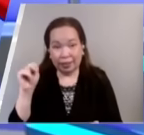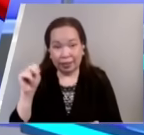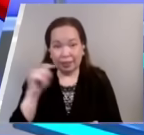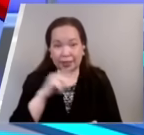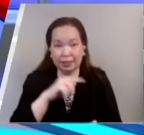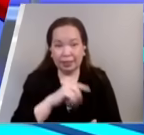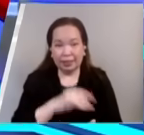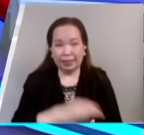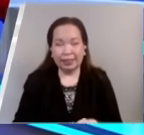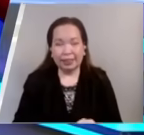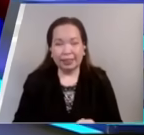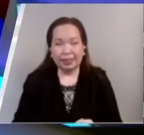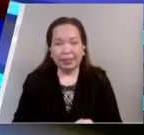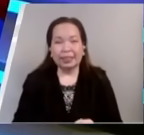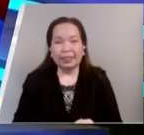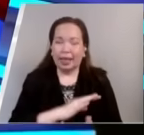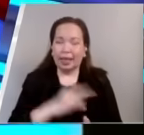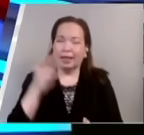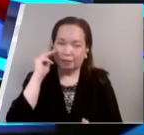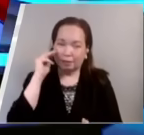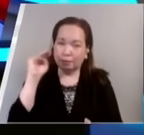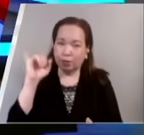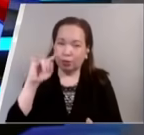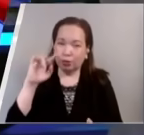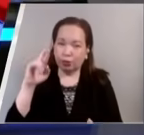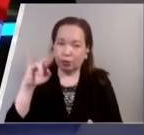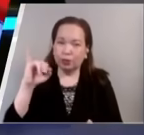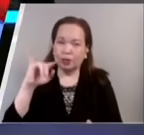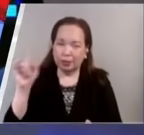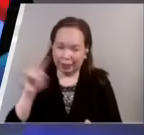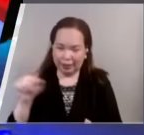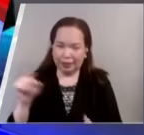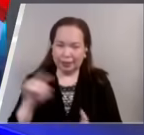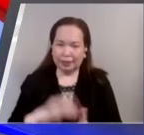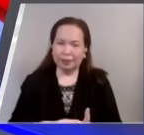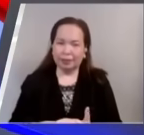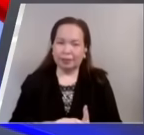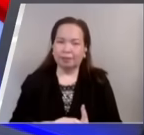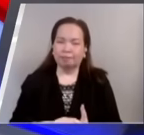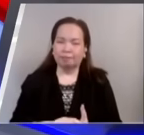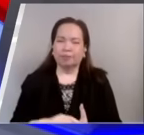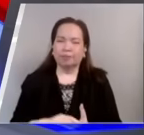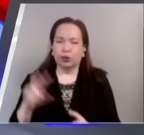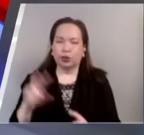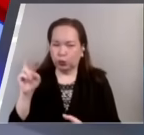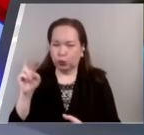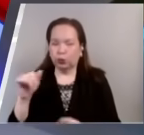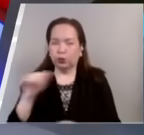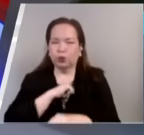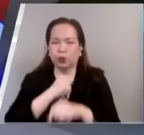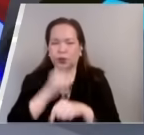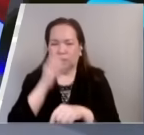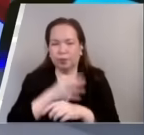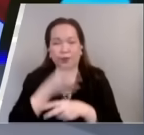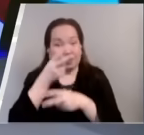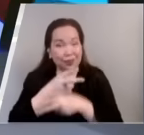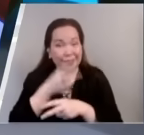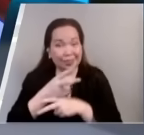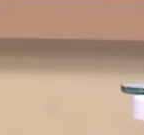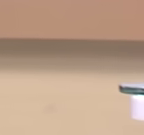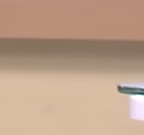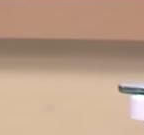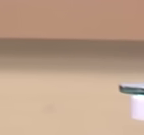tayo Ako naman po si Umali mula sa gym integrated news ang news authority ng pilipino nakatutok kami 24